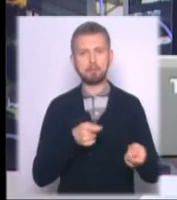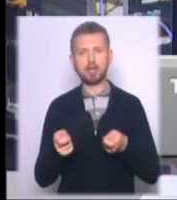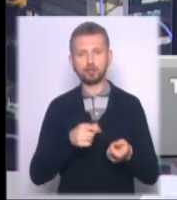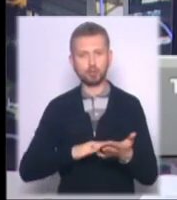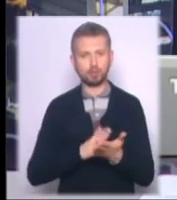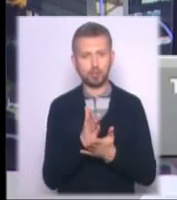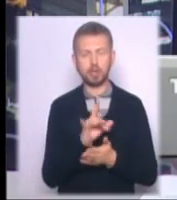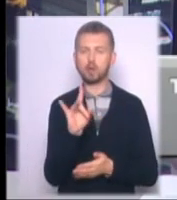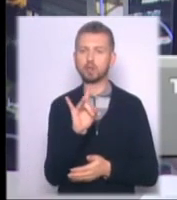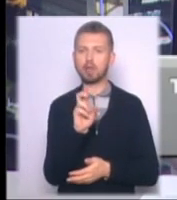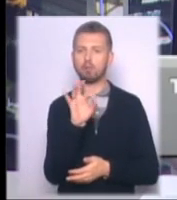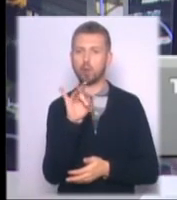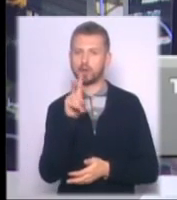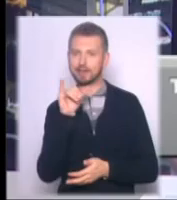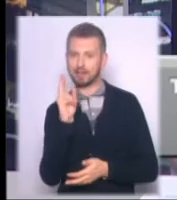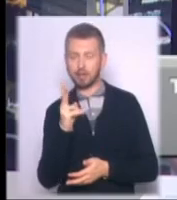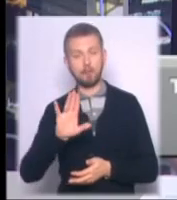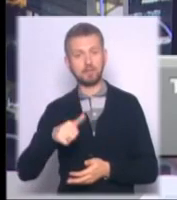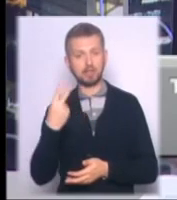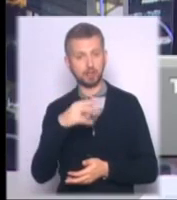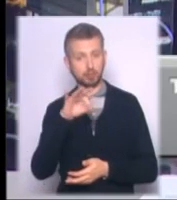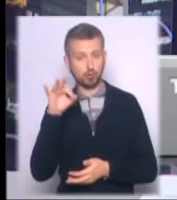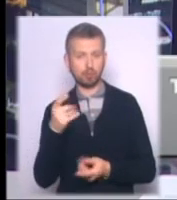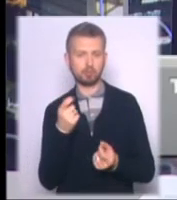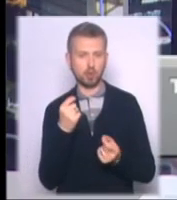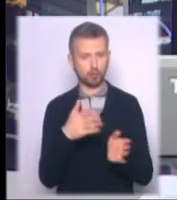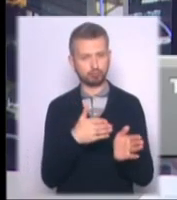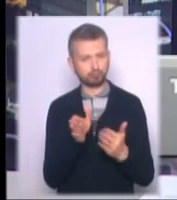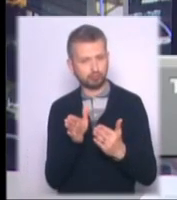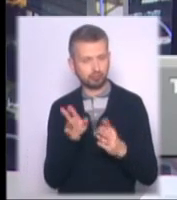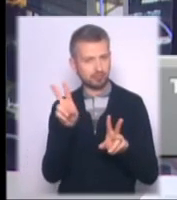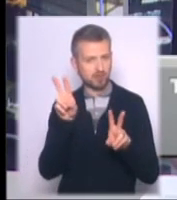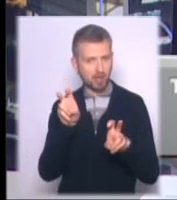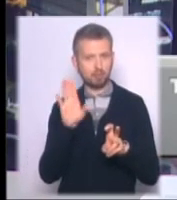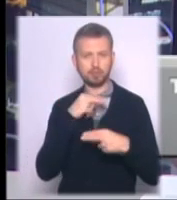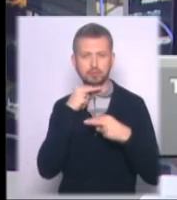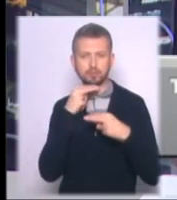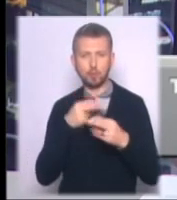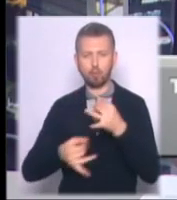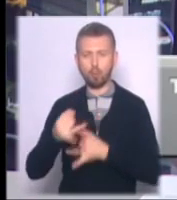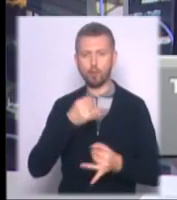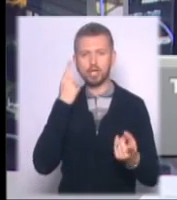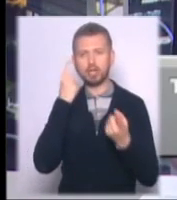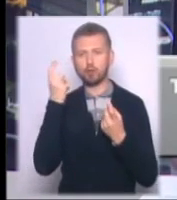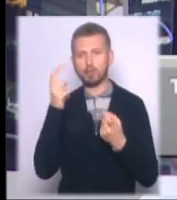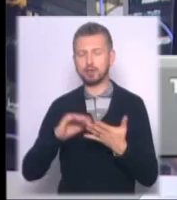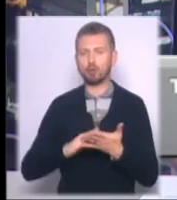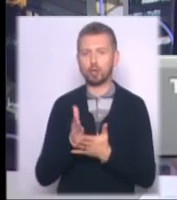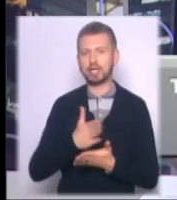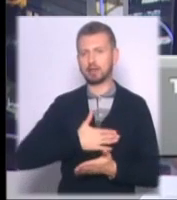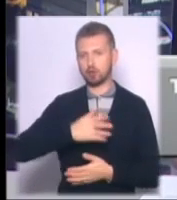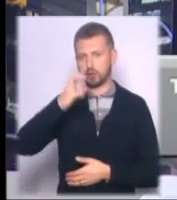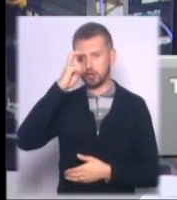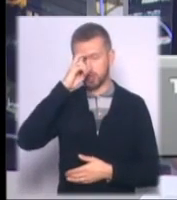політики Руслан Бортнік. А після 20-ї години трохи змістимо акценти і більше уваги приділимо обговоренню інформаційної політики нашої